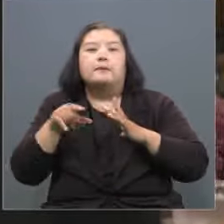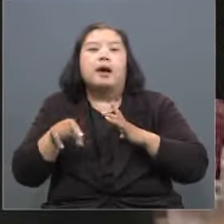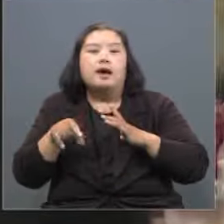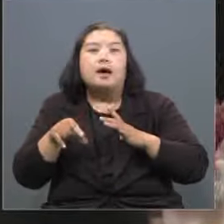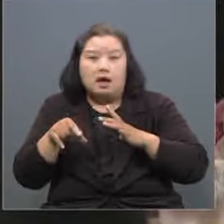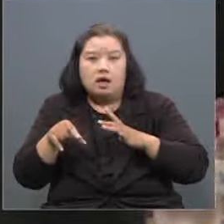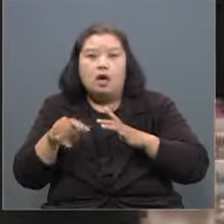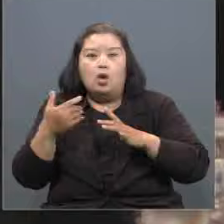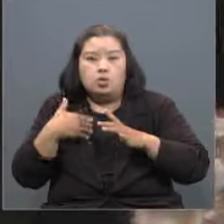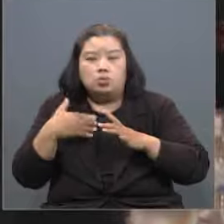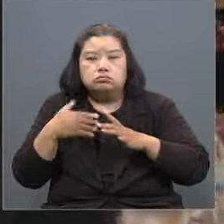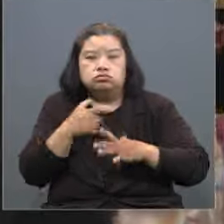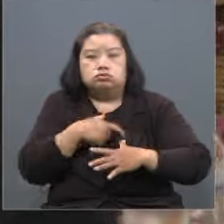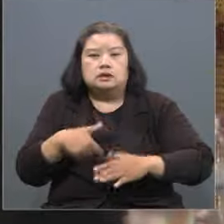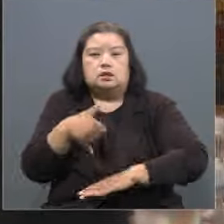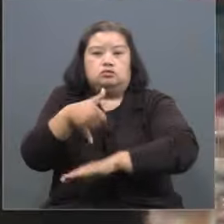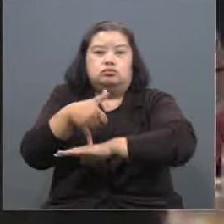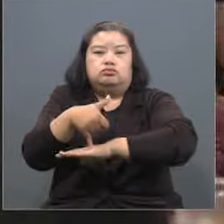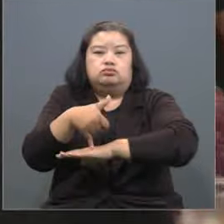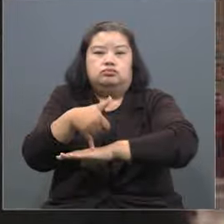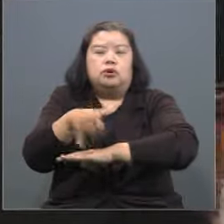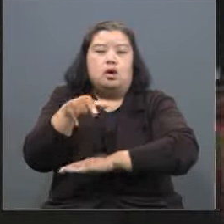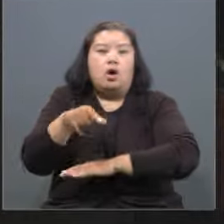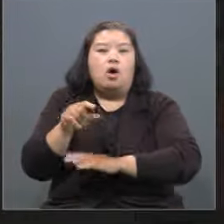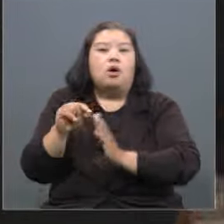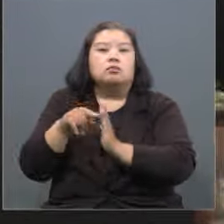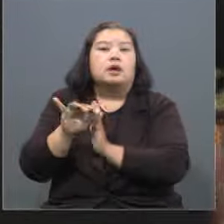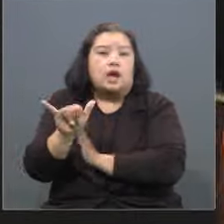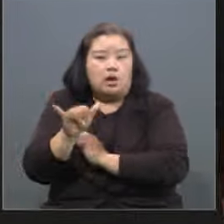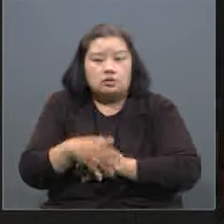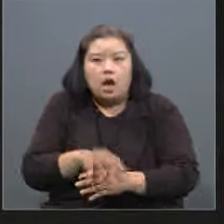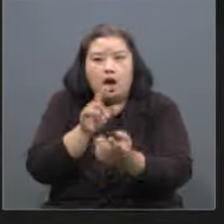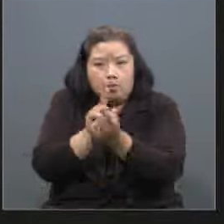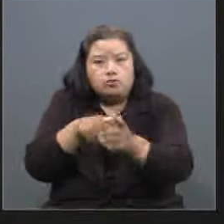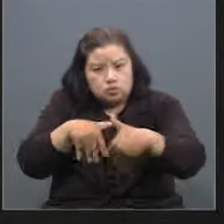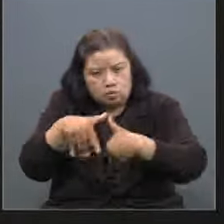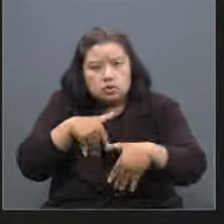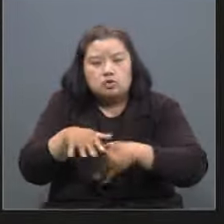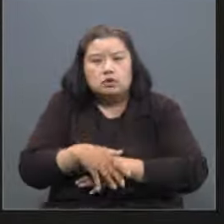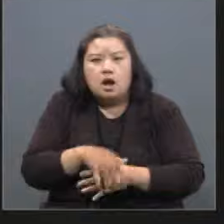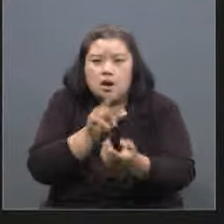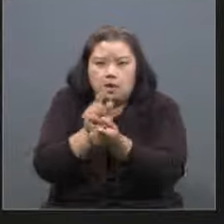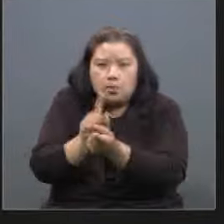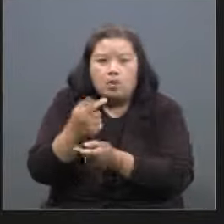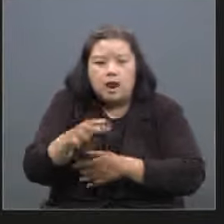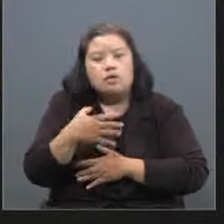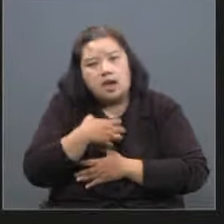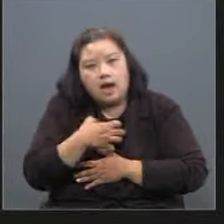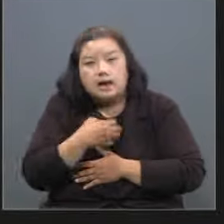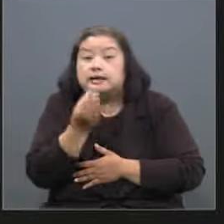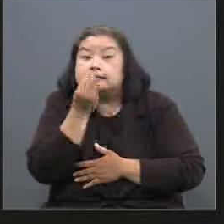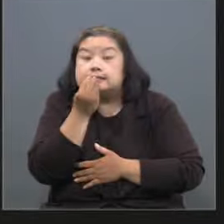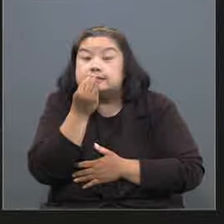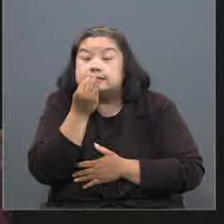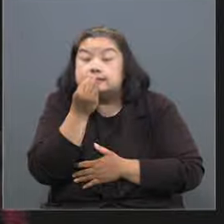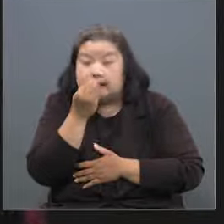ขุนงำเมืองแล้วนะคะก็มาพบปะประชาชนมาเจอชาวบ้านกันอีกรอบหนึ่งเพื่อที่จะมาร่วมขันโตกกับคณะรั